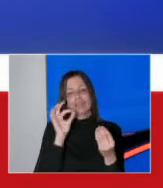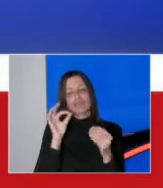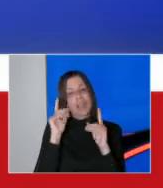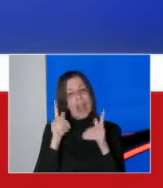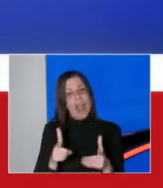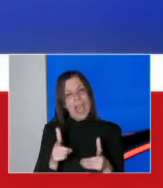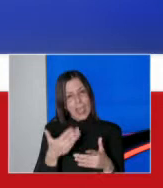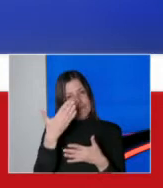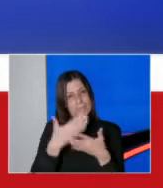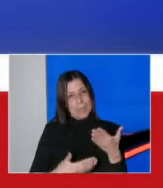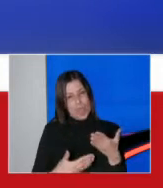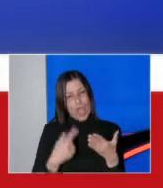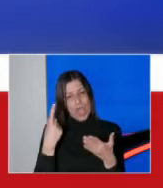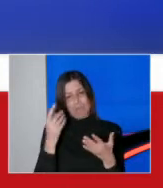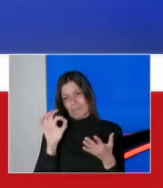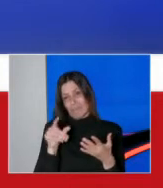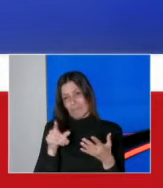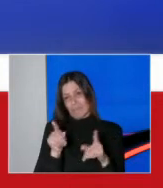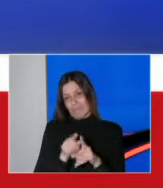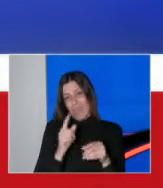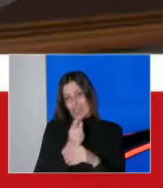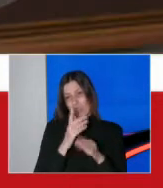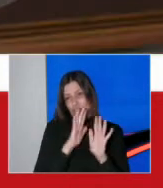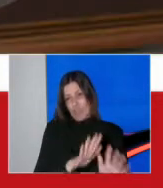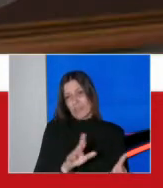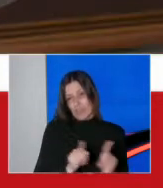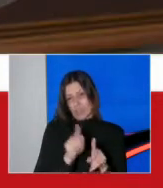בדוח מוטה, חד צדדי ואנטישמי, כמו שאתה אומר?